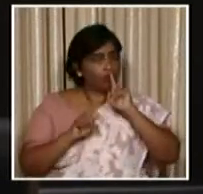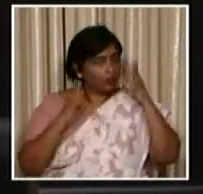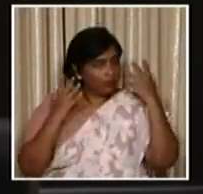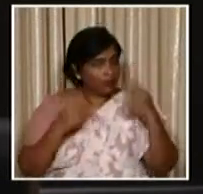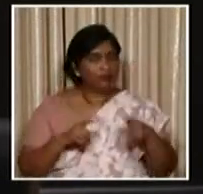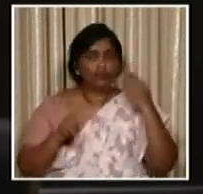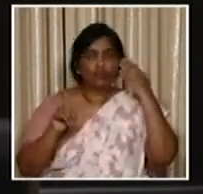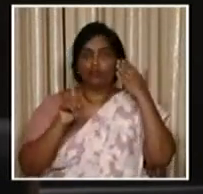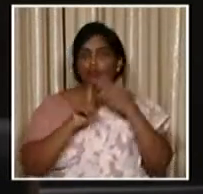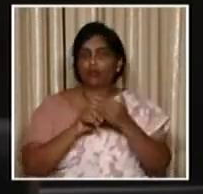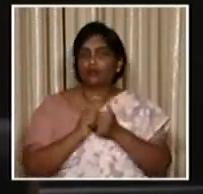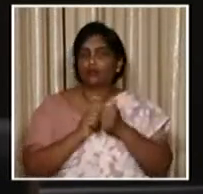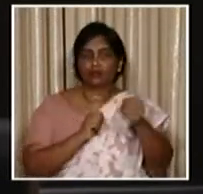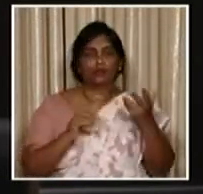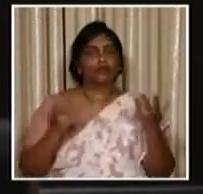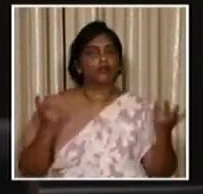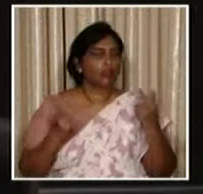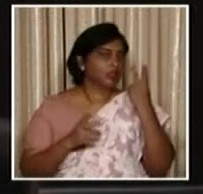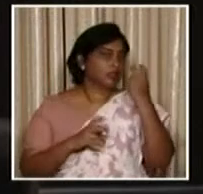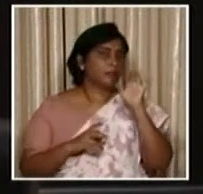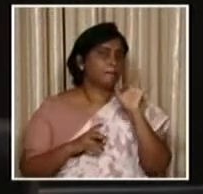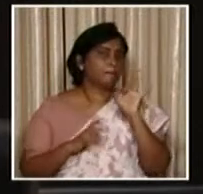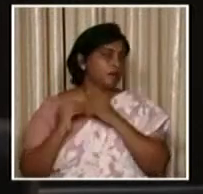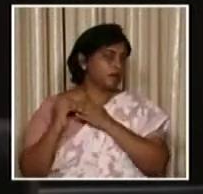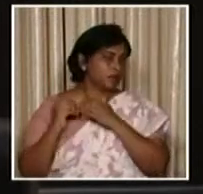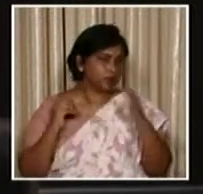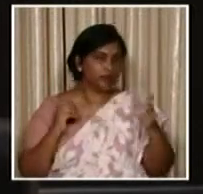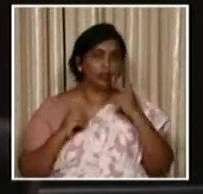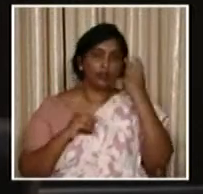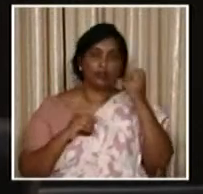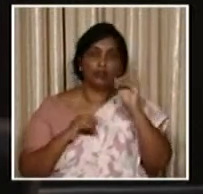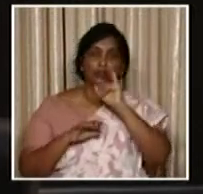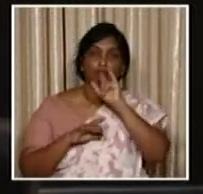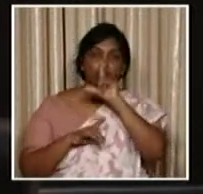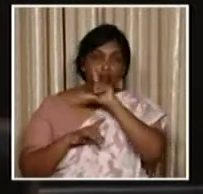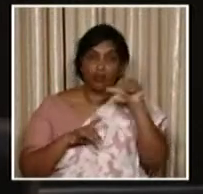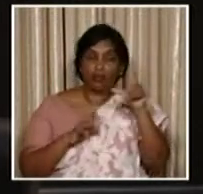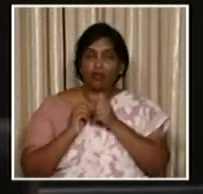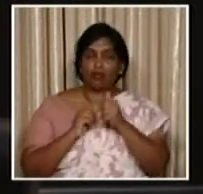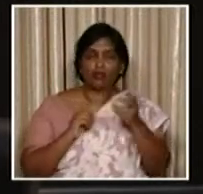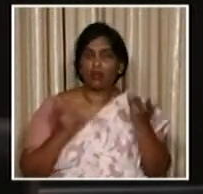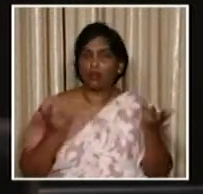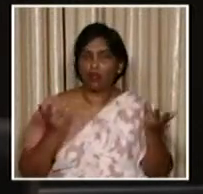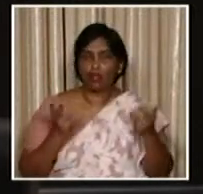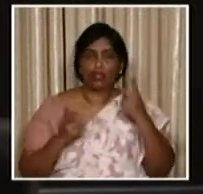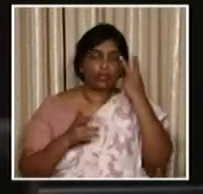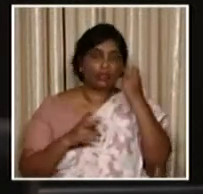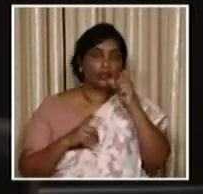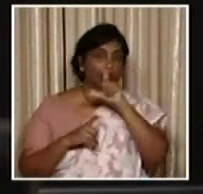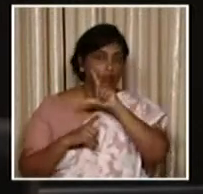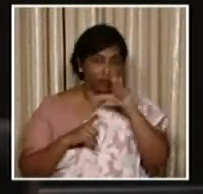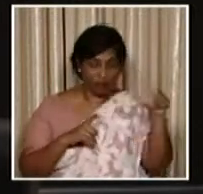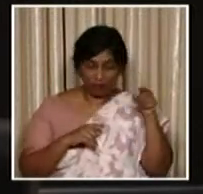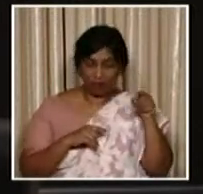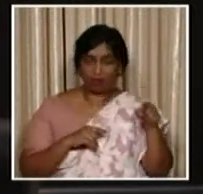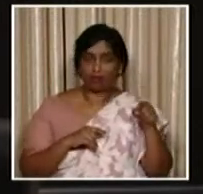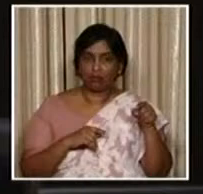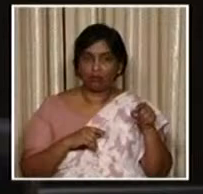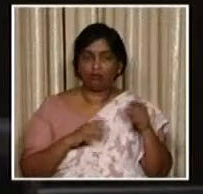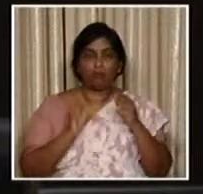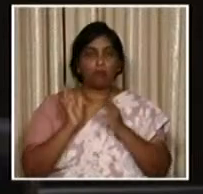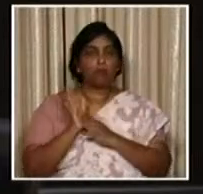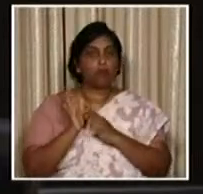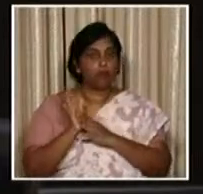දේවල් වෙනුවෙන් ක්‍රියාත්මක නොවීම 2015 ඉඳලා 2017 දී මොකද්ද කරන්නේ 2017 දී